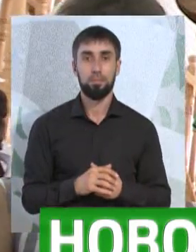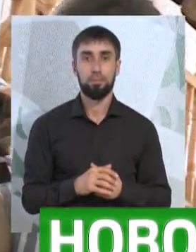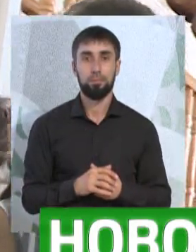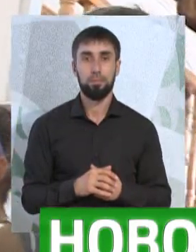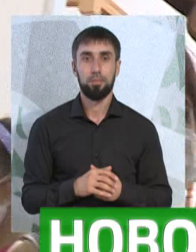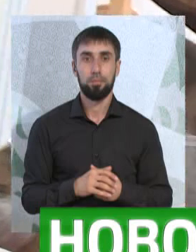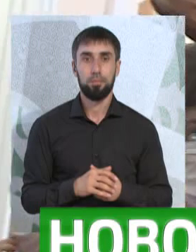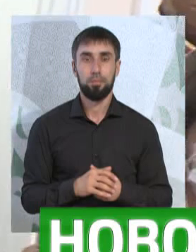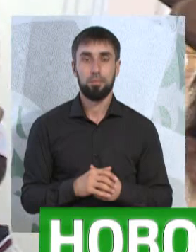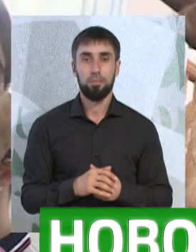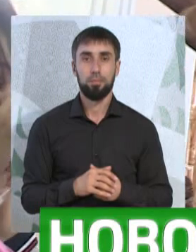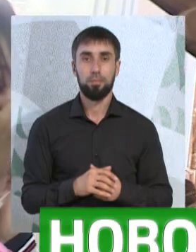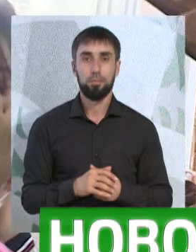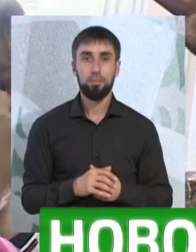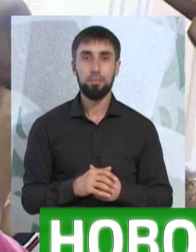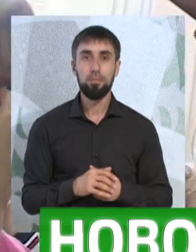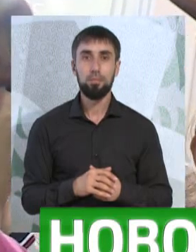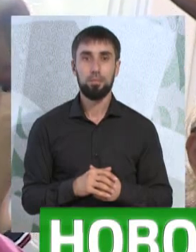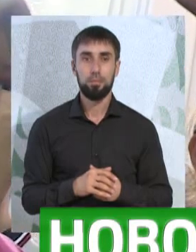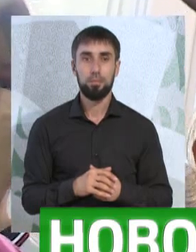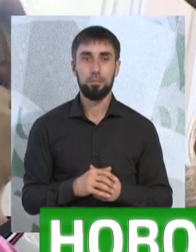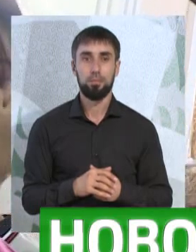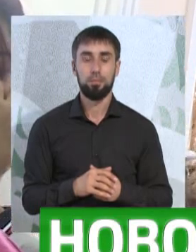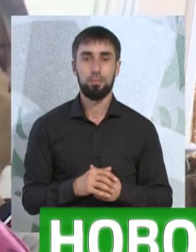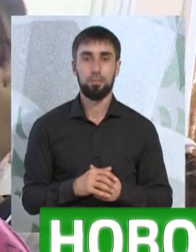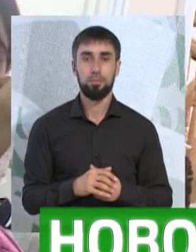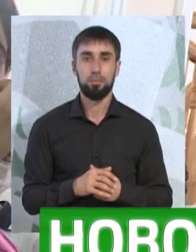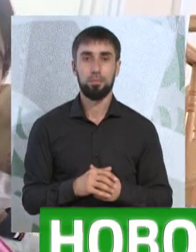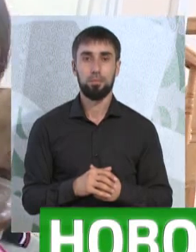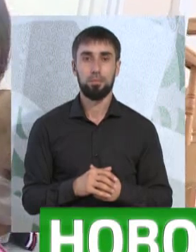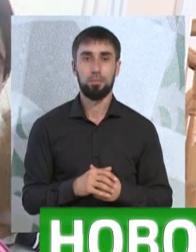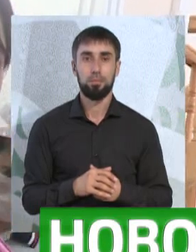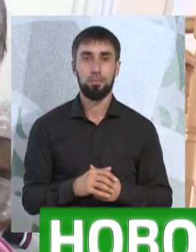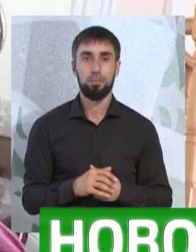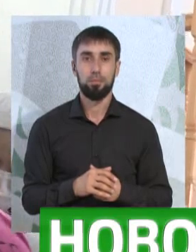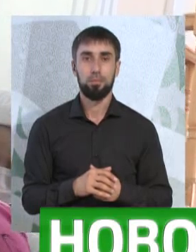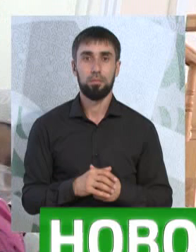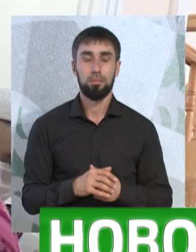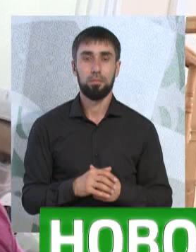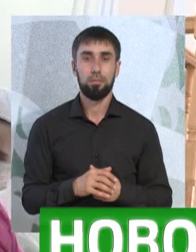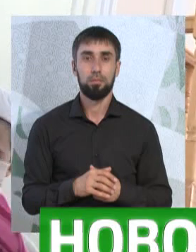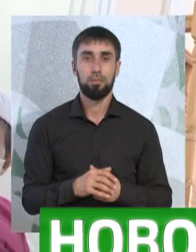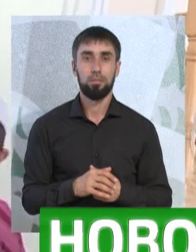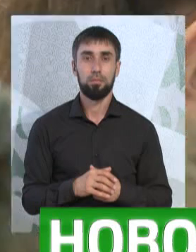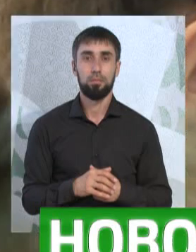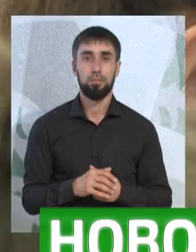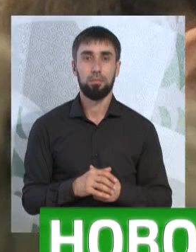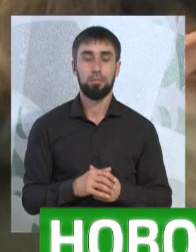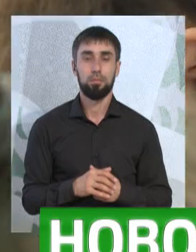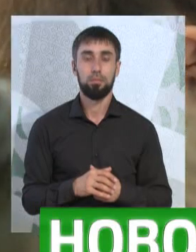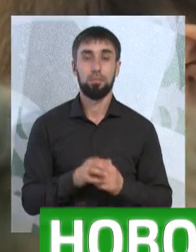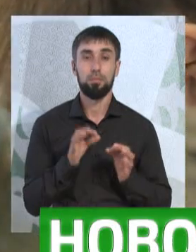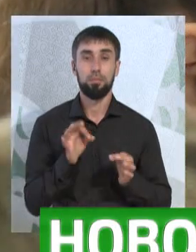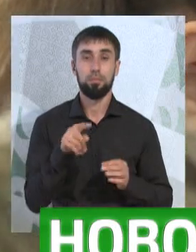Тигненко. Он родился, мать от матери отстал, вот он его взял, домой несет.